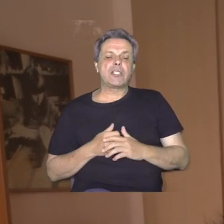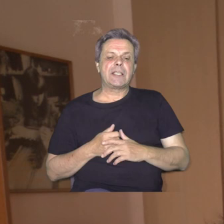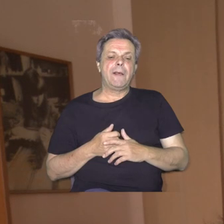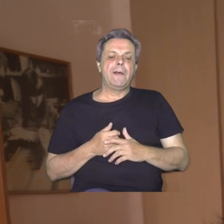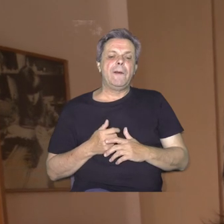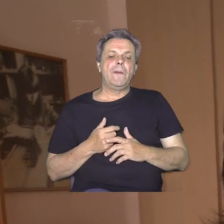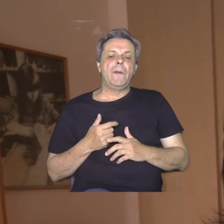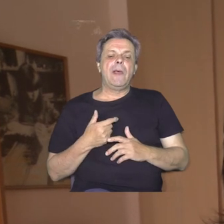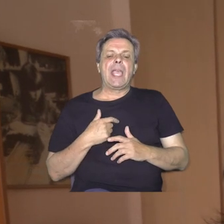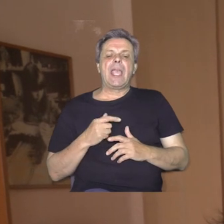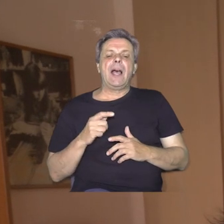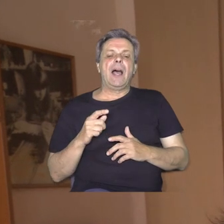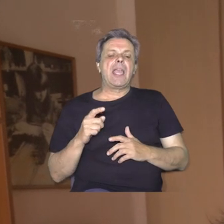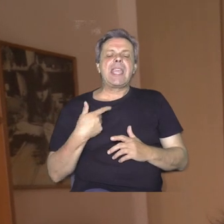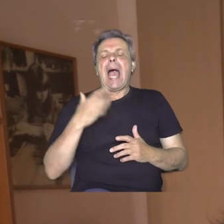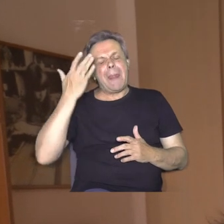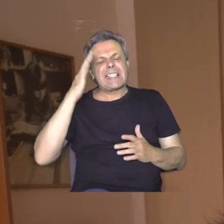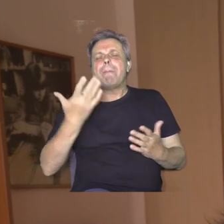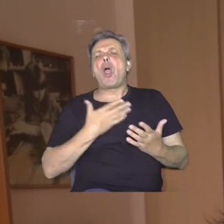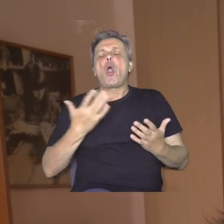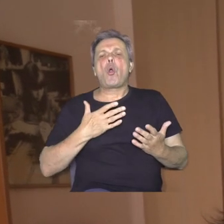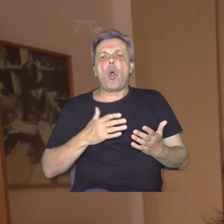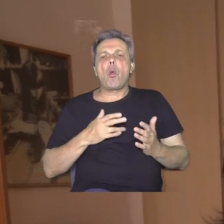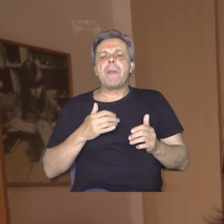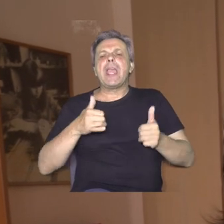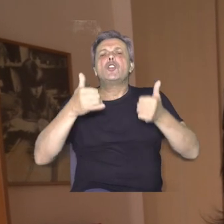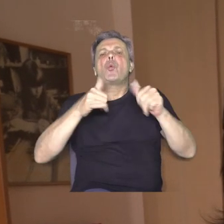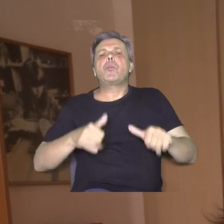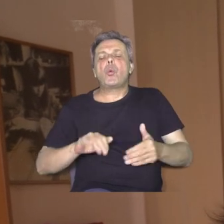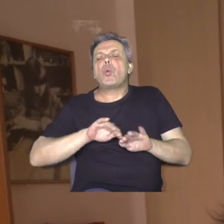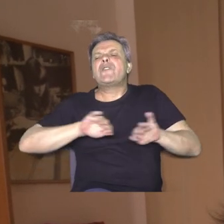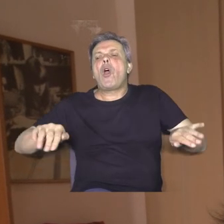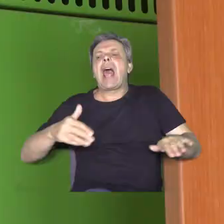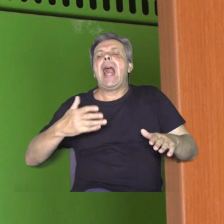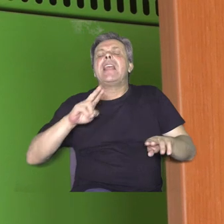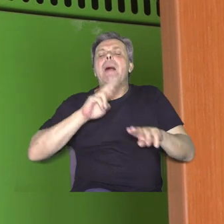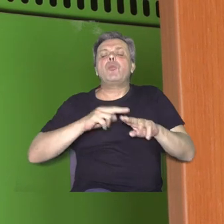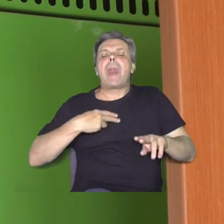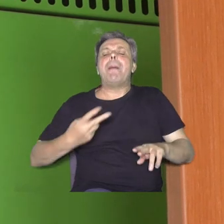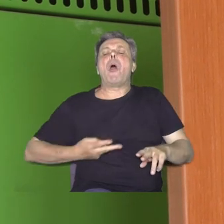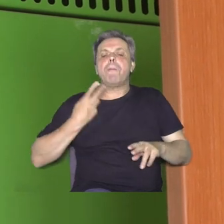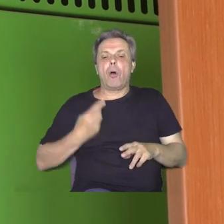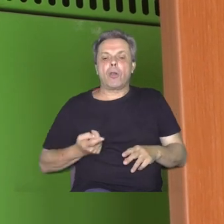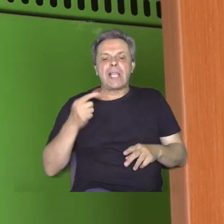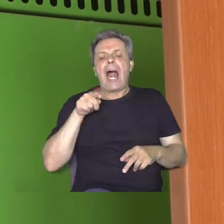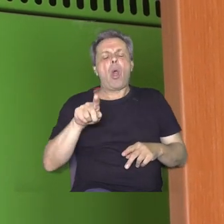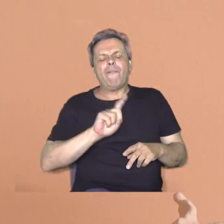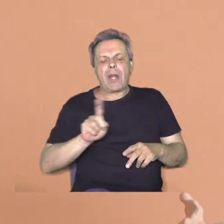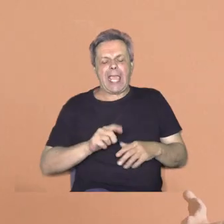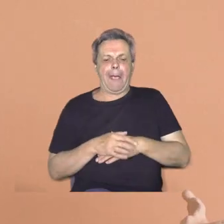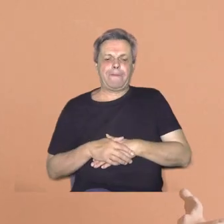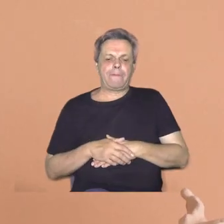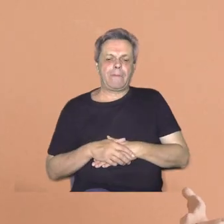Ja ne znam koju bi skulpturu izdvojila da im bude na ponos. Ali ovo